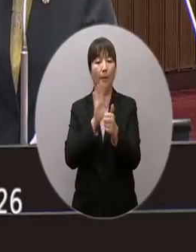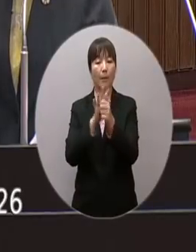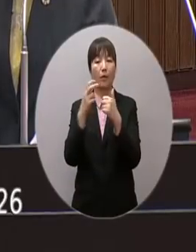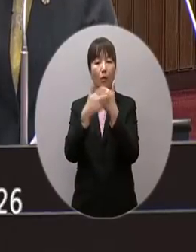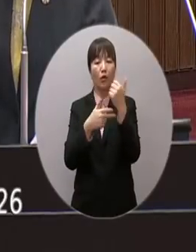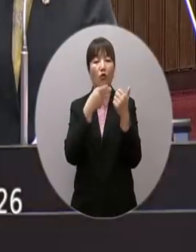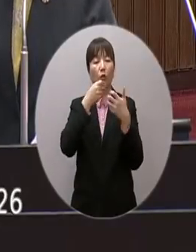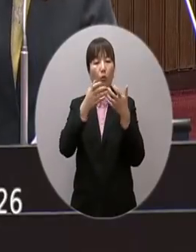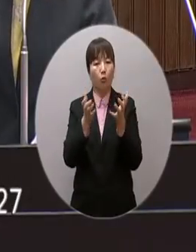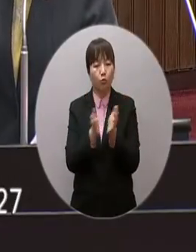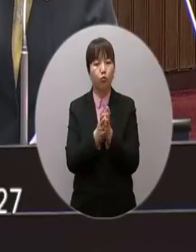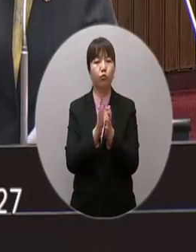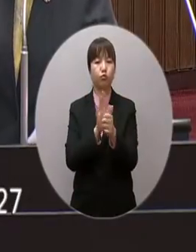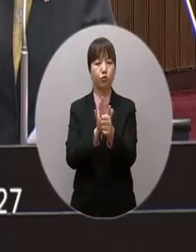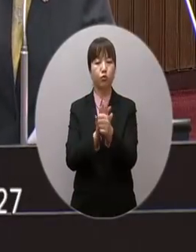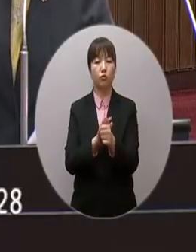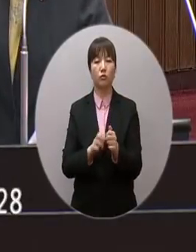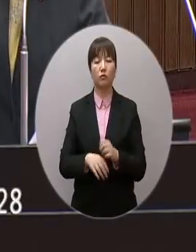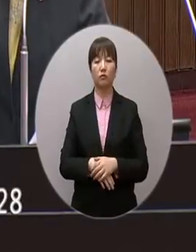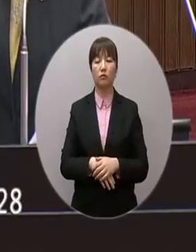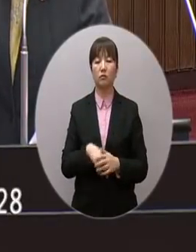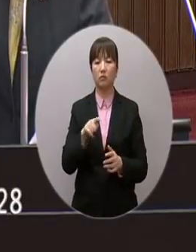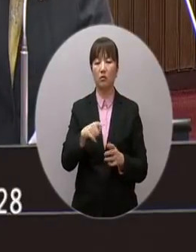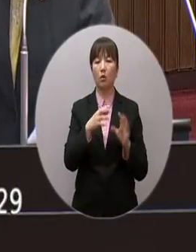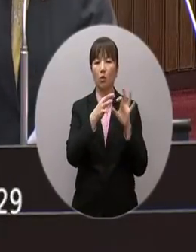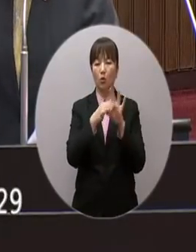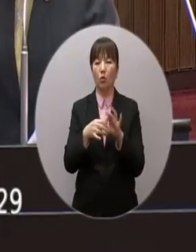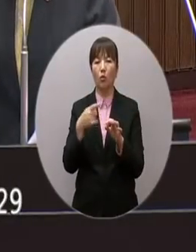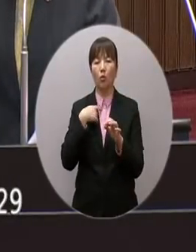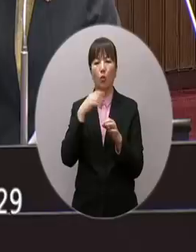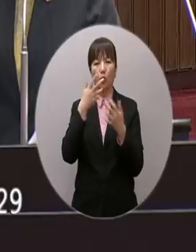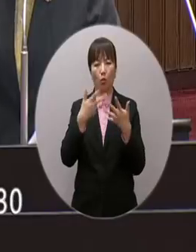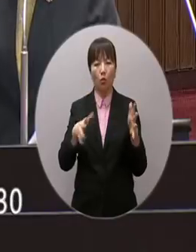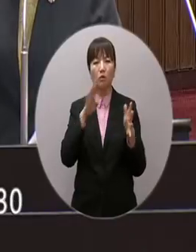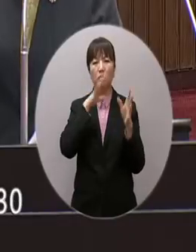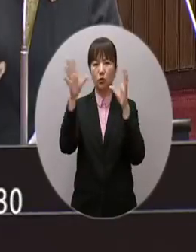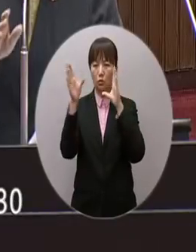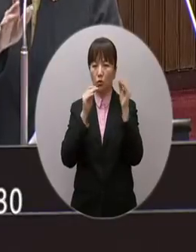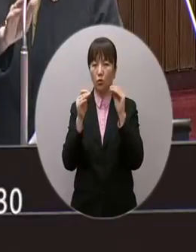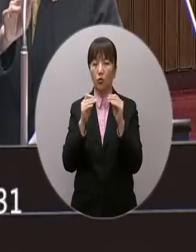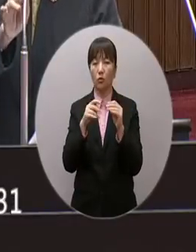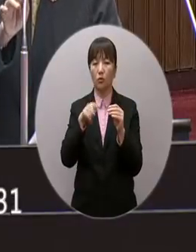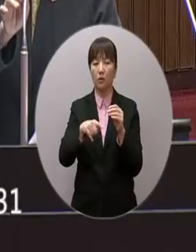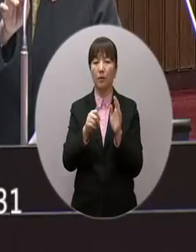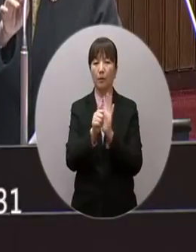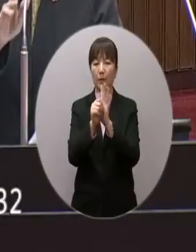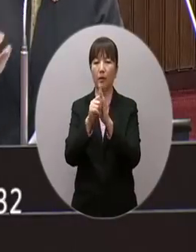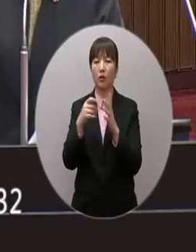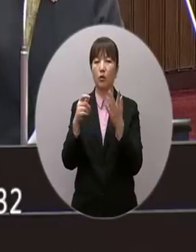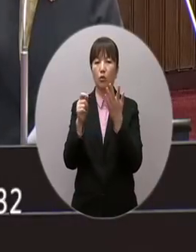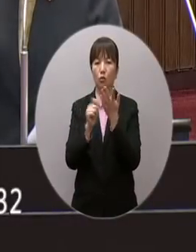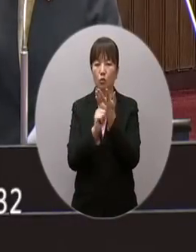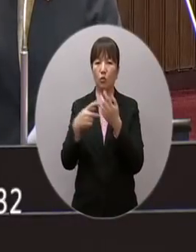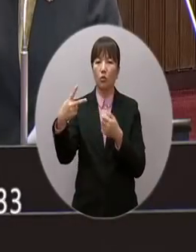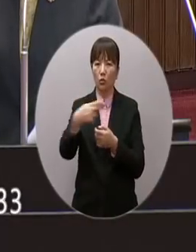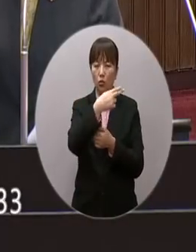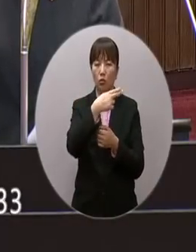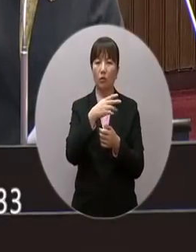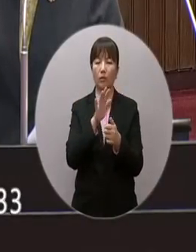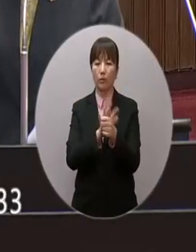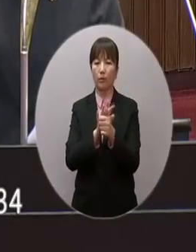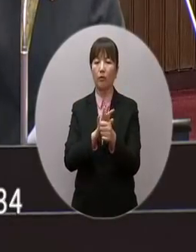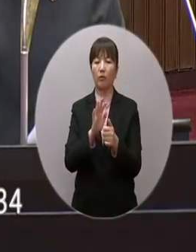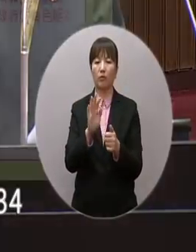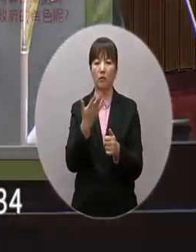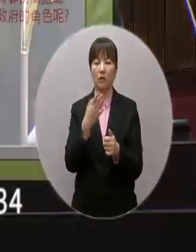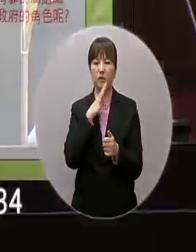福部请命啦。好，也就是说，我们一直都说我们有非常多的资源在处理戒毒成瘾，在处理毒品，